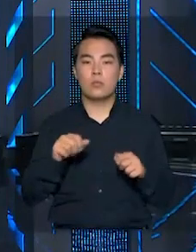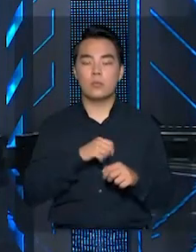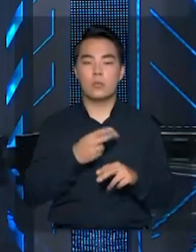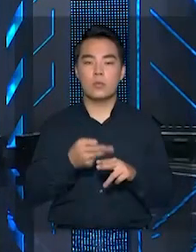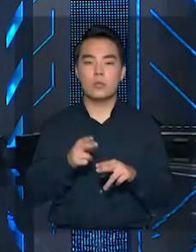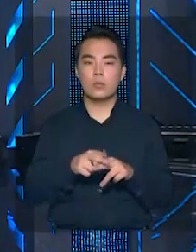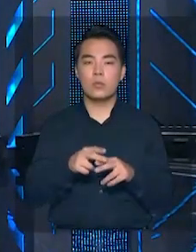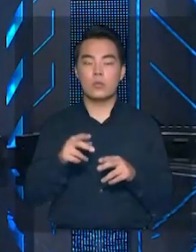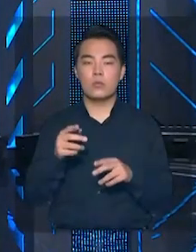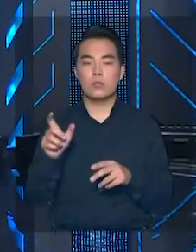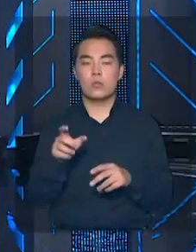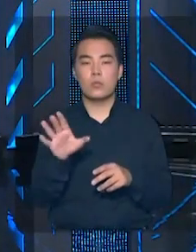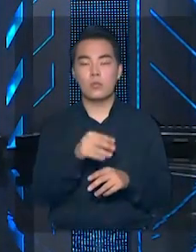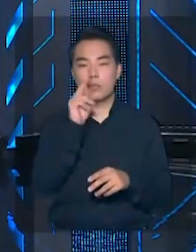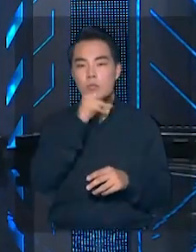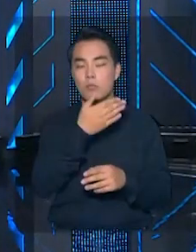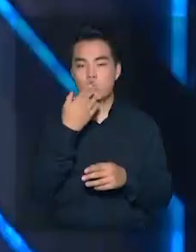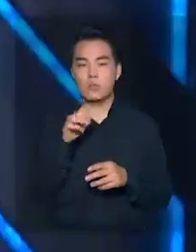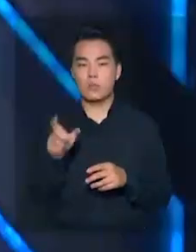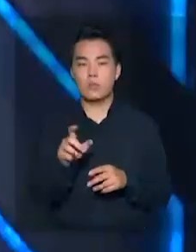жазықсыз адамдар құрбан болды.